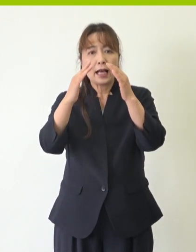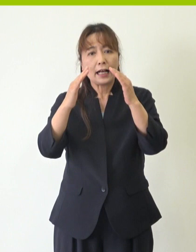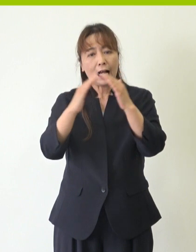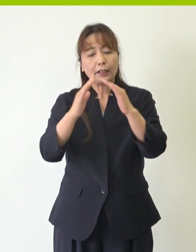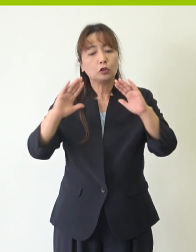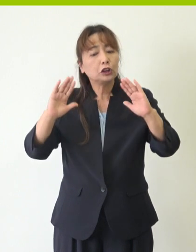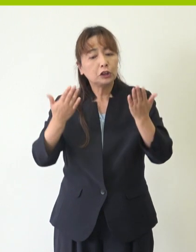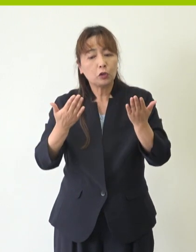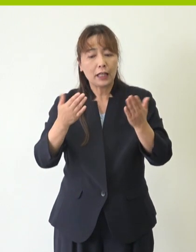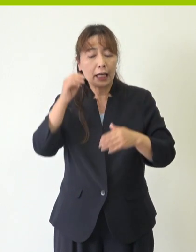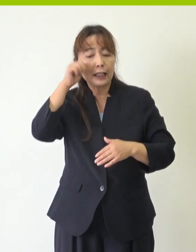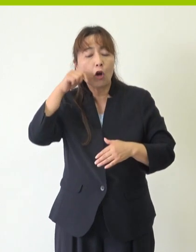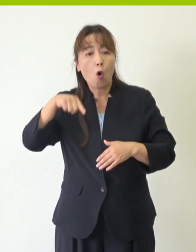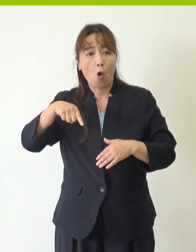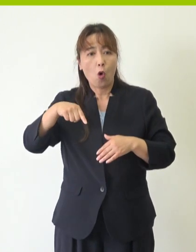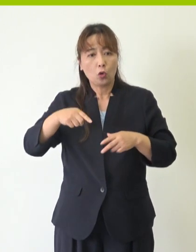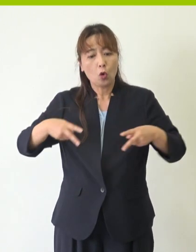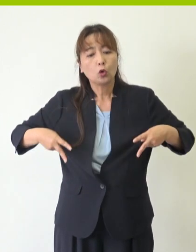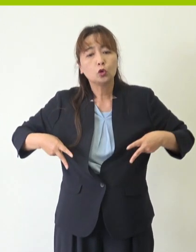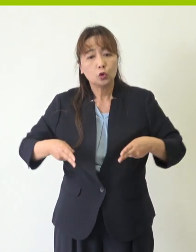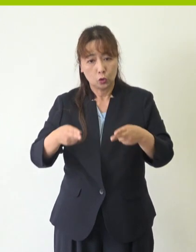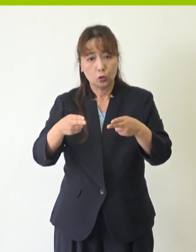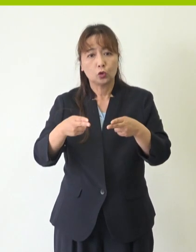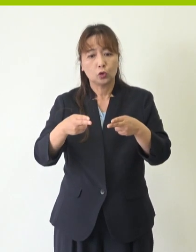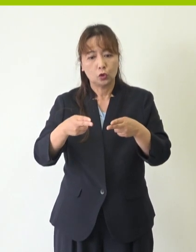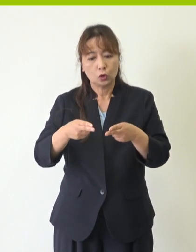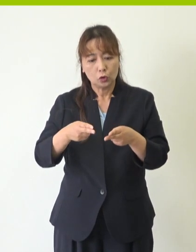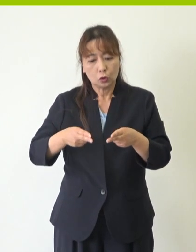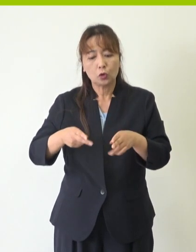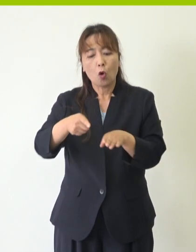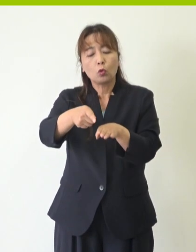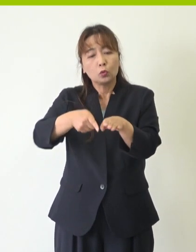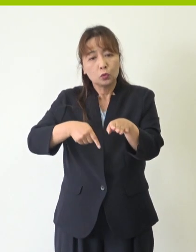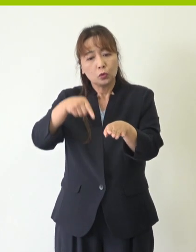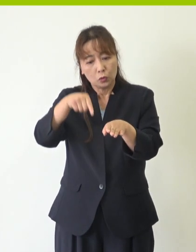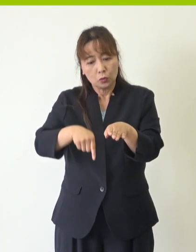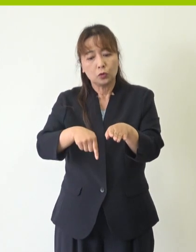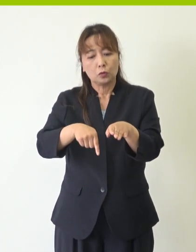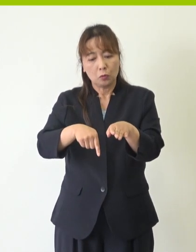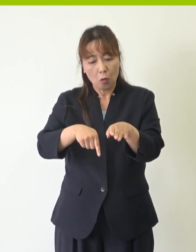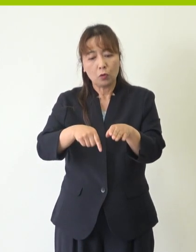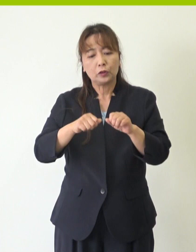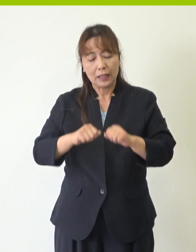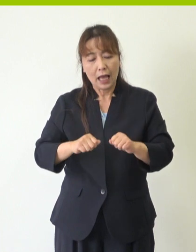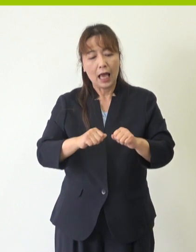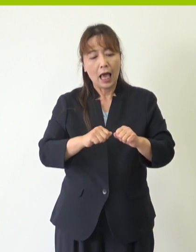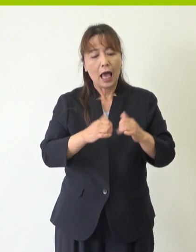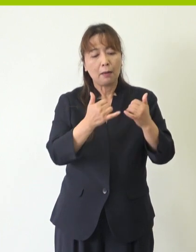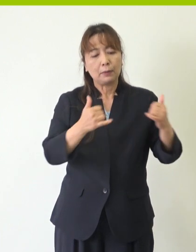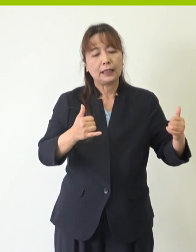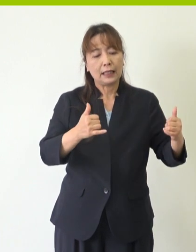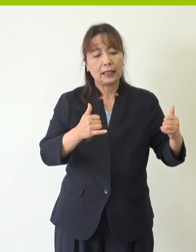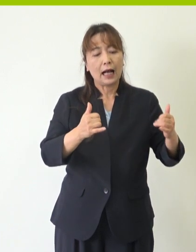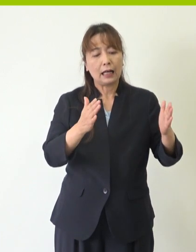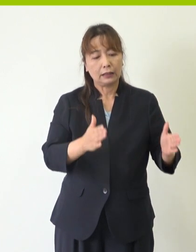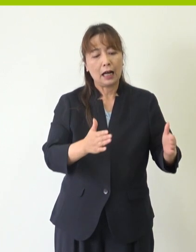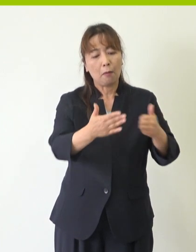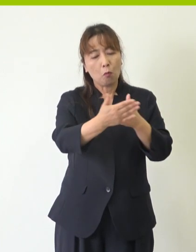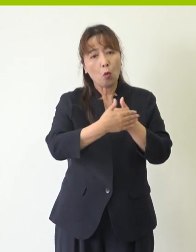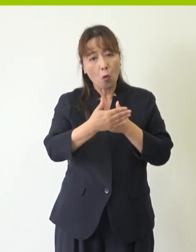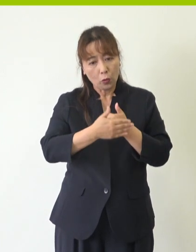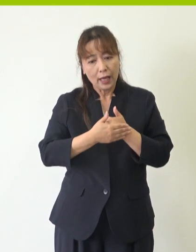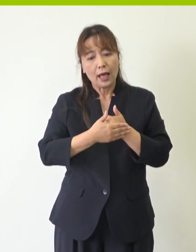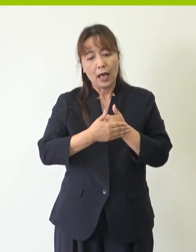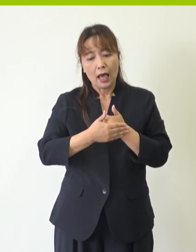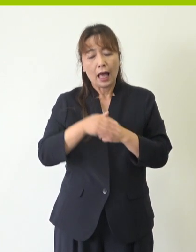矯正手術の補助金制度をまぁそ空を作らせていただいたり民間の木金なども活用しながら繁殖制限